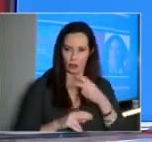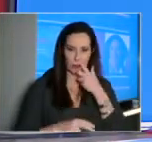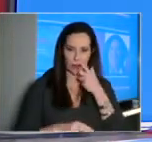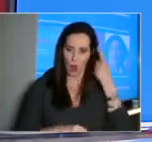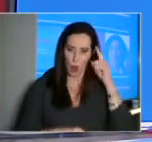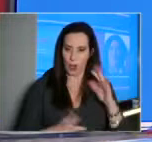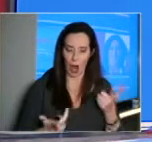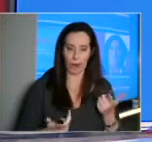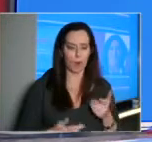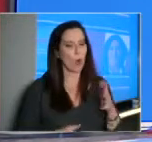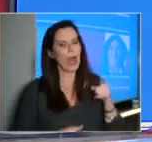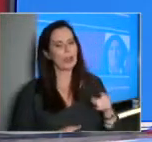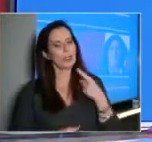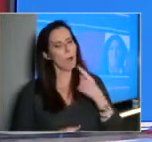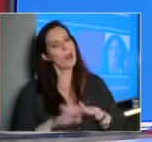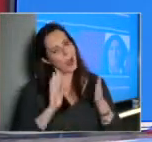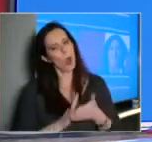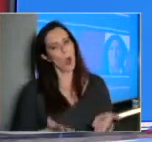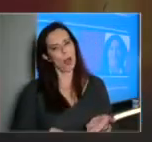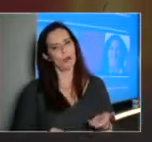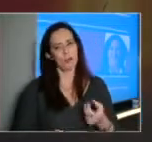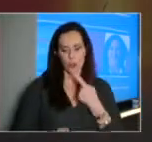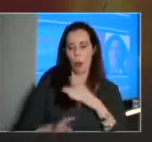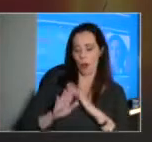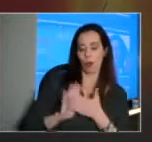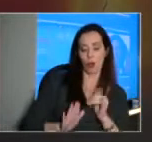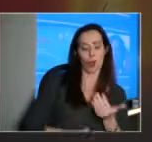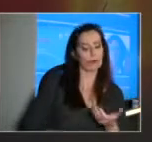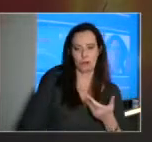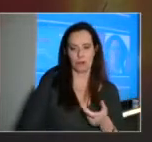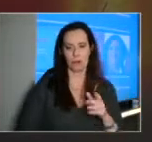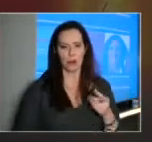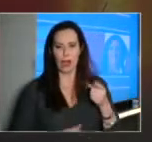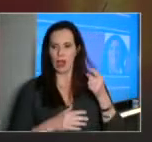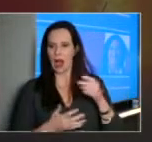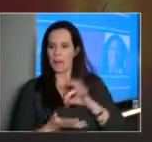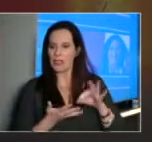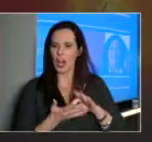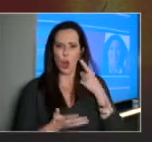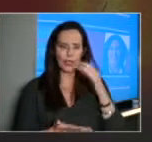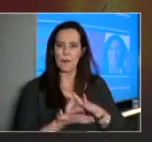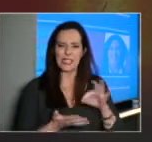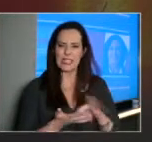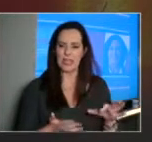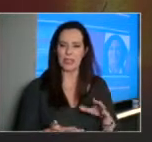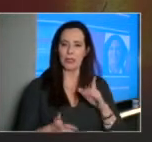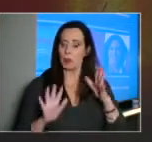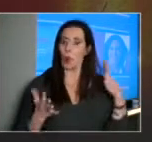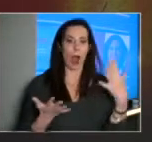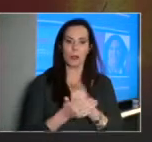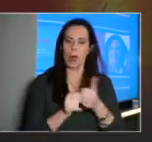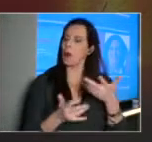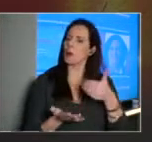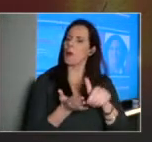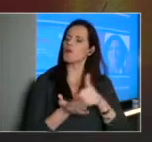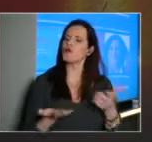לא יודע למה, אבל... אולי זה אומר הכל בסופו של דבר. זה אומר הכל. אני לא רואה... כי המשחק, לא רואים את המשרד הזה. אם היא כל כך הצליחה בספורט, למה